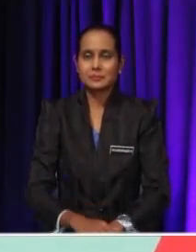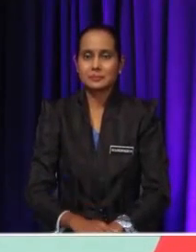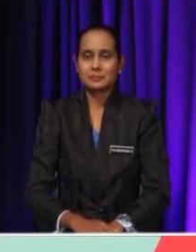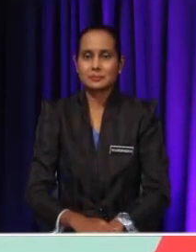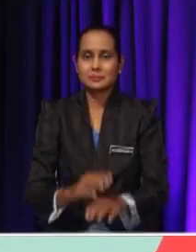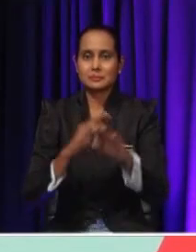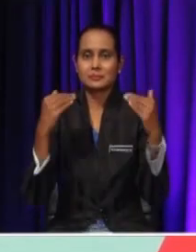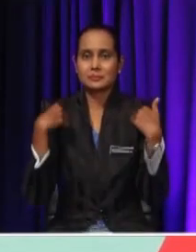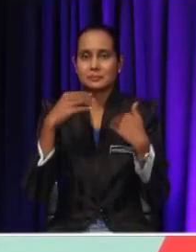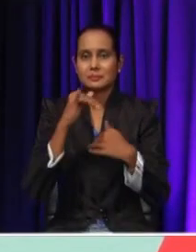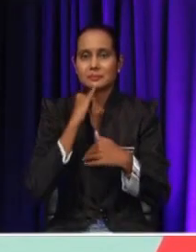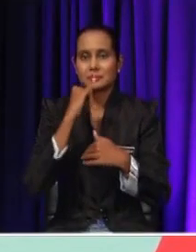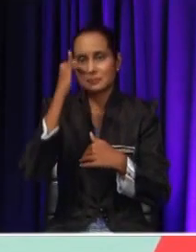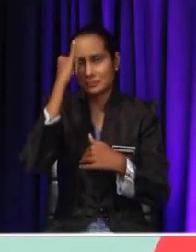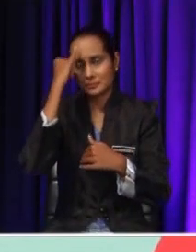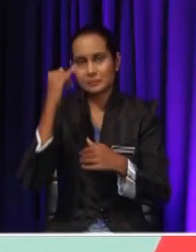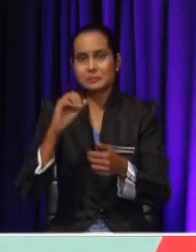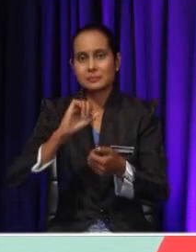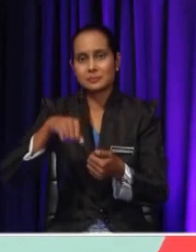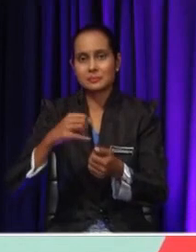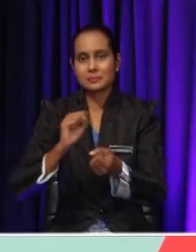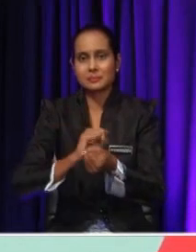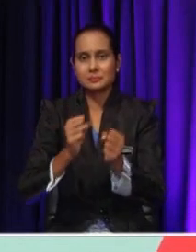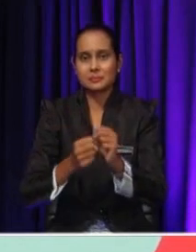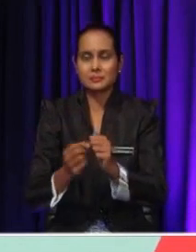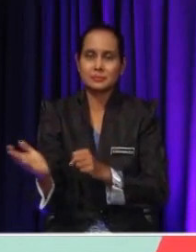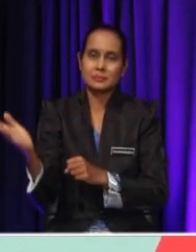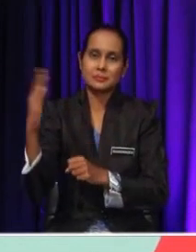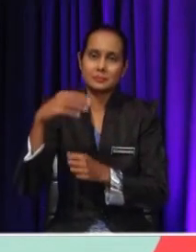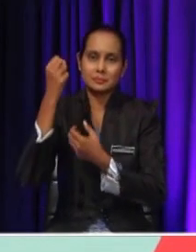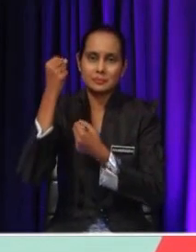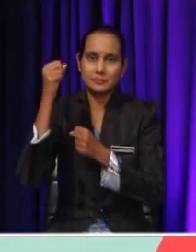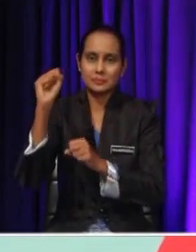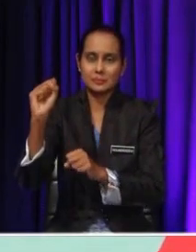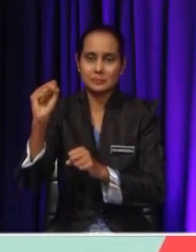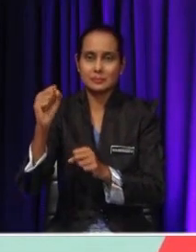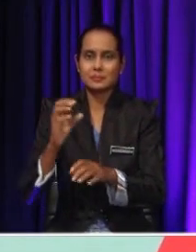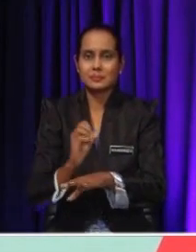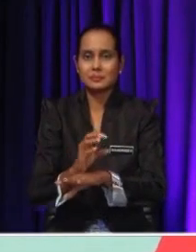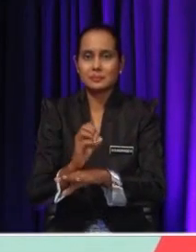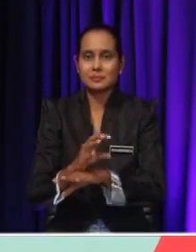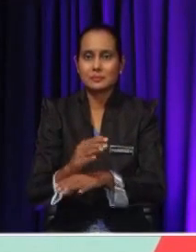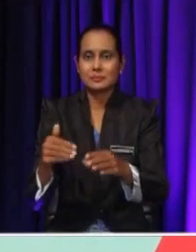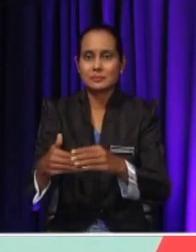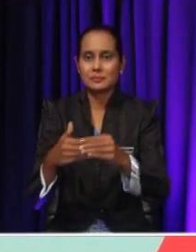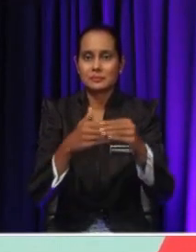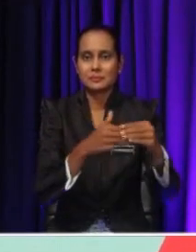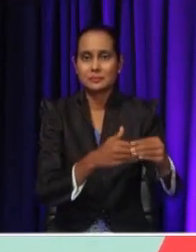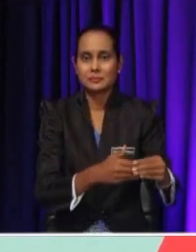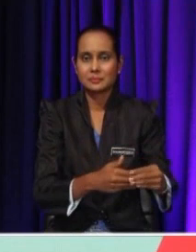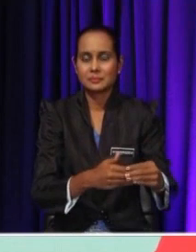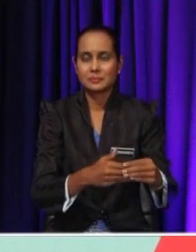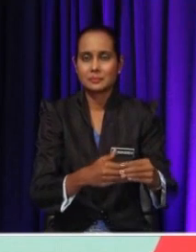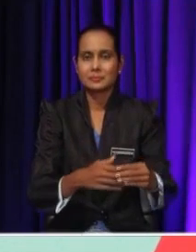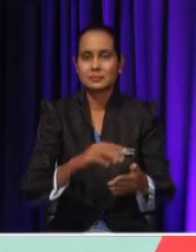jala Bapak juga sahabat Halo kesetiaan mengalihkan nasihat pemimpin yang ditanyakan